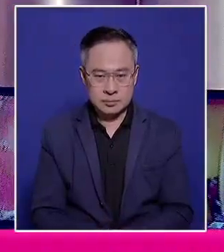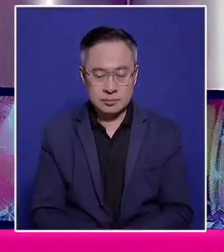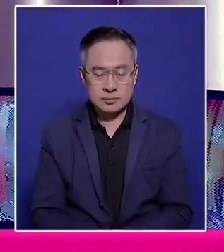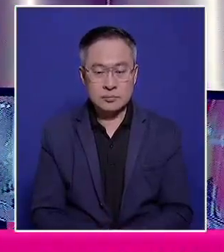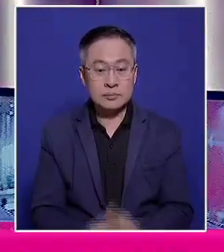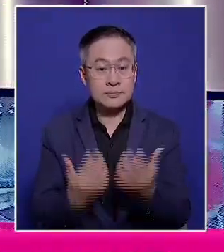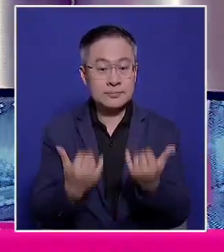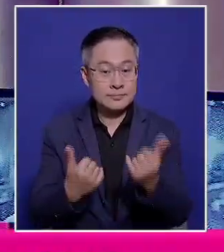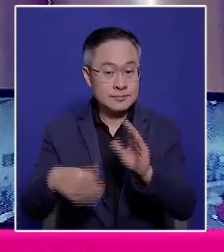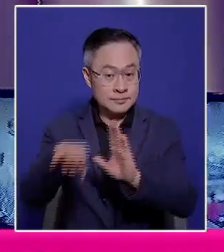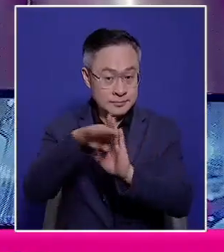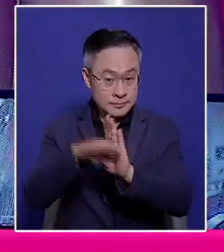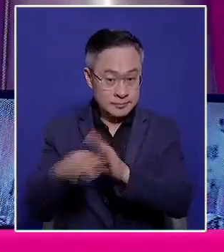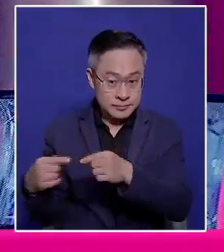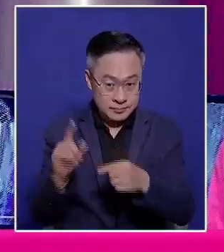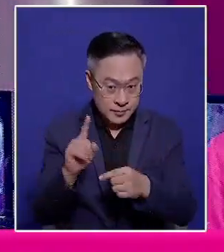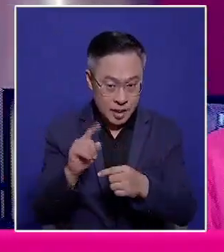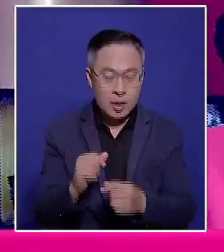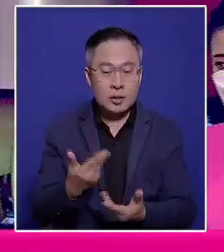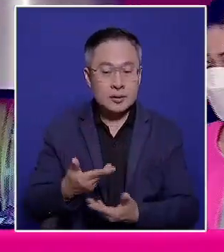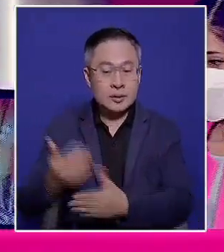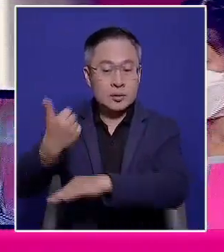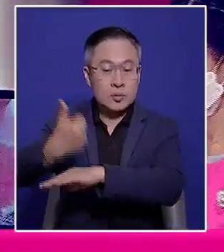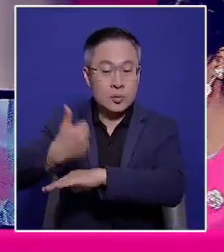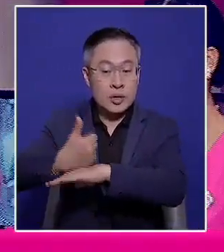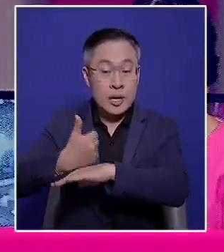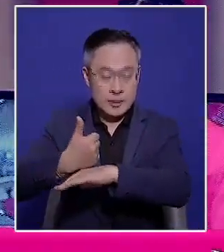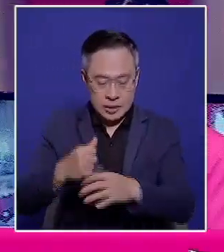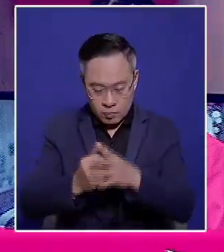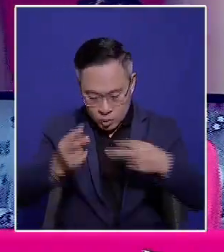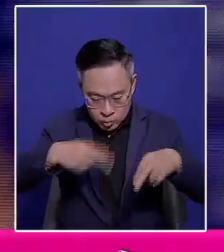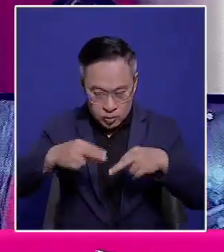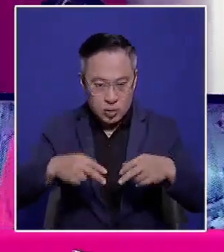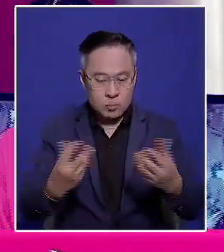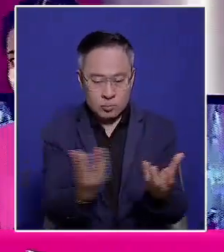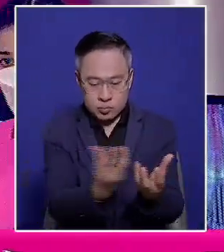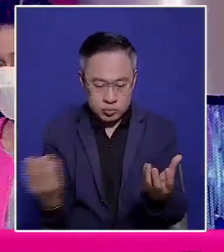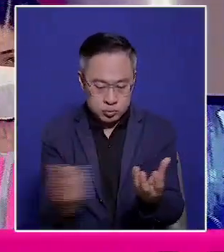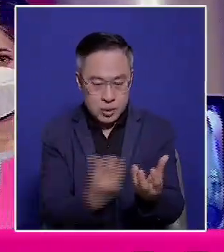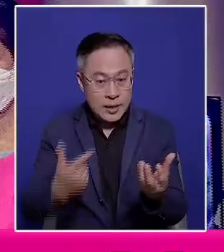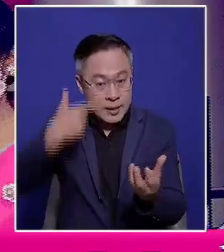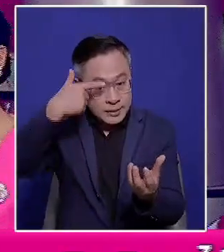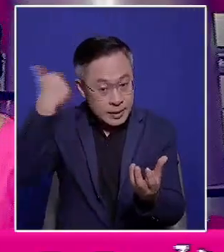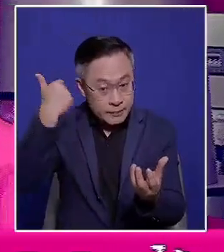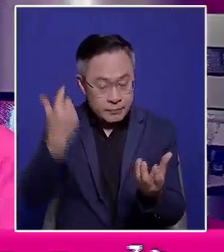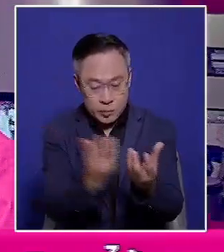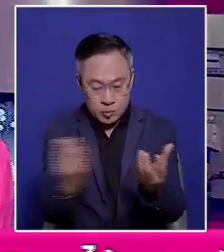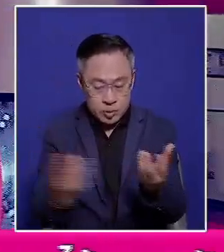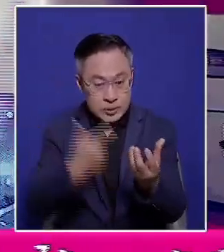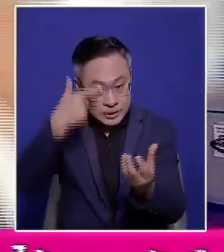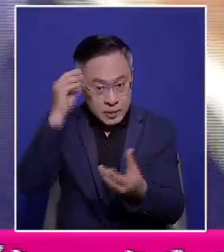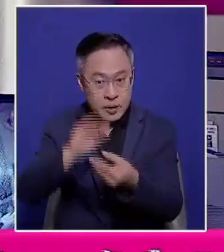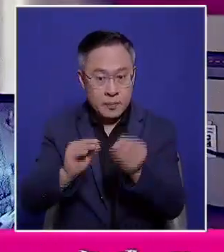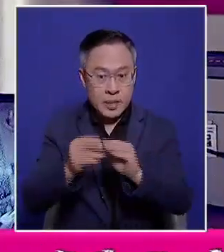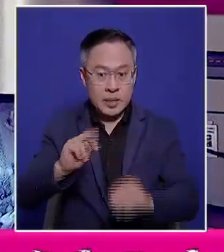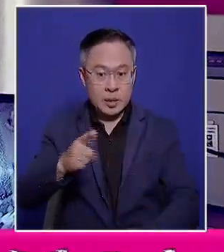ลำดับต่อไปขอเรียนเชิญท่านประธานกรรมการด้านหน้าเวทีครับเพื่อทำการตรวจสอบลูกบอลแสดงง